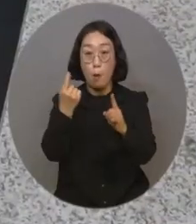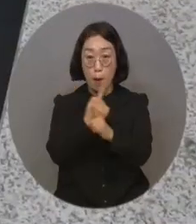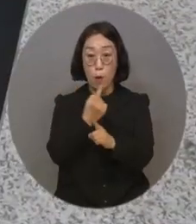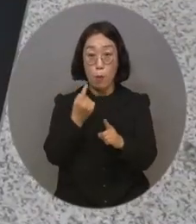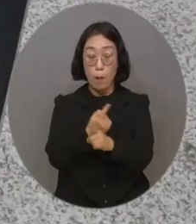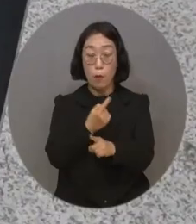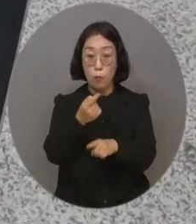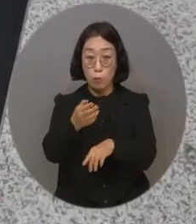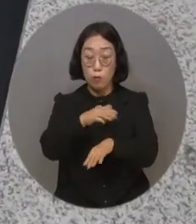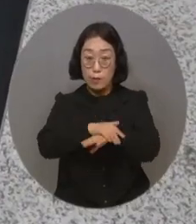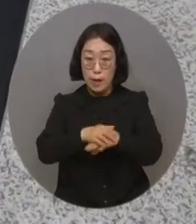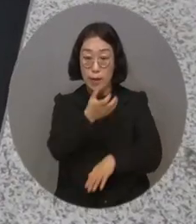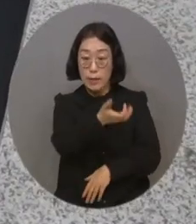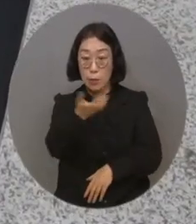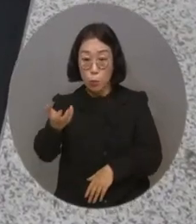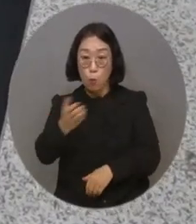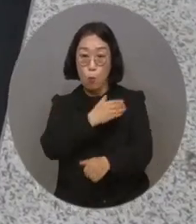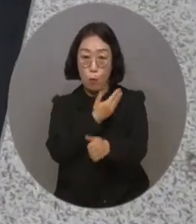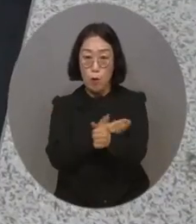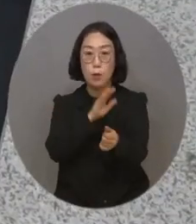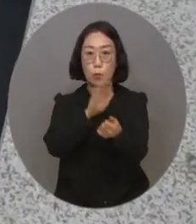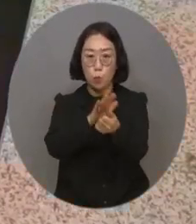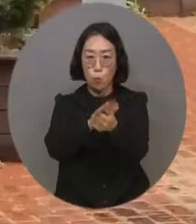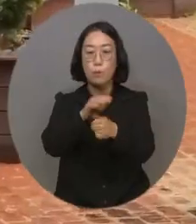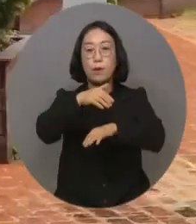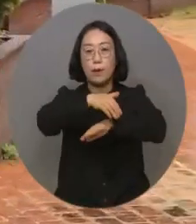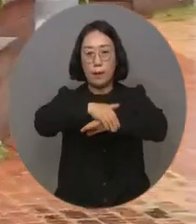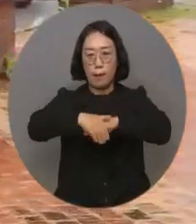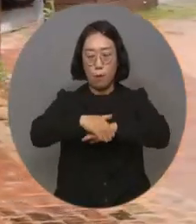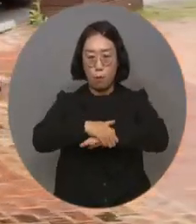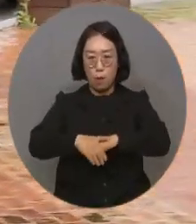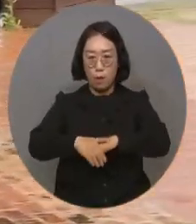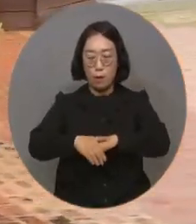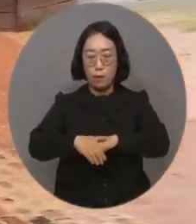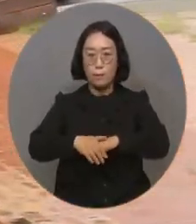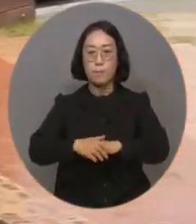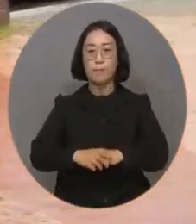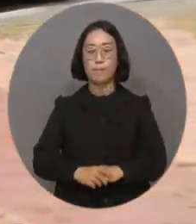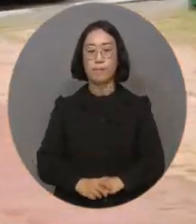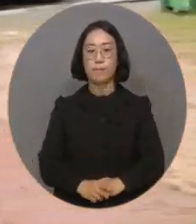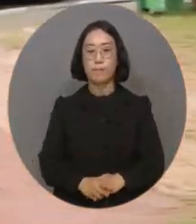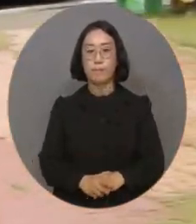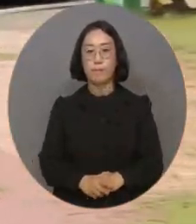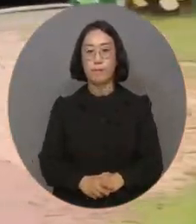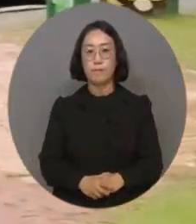교통약자의 이동권 개선에 이바지하고 있습니다. 복지TV 뉴스 황현재입니다.